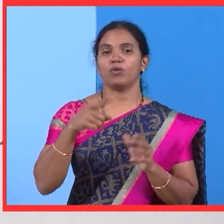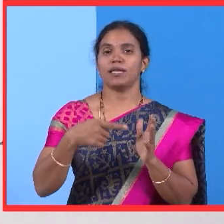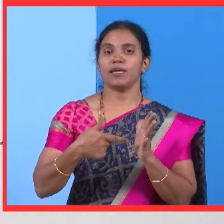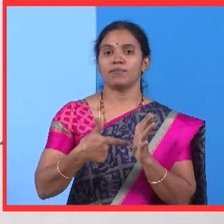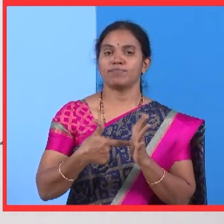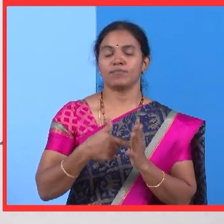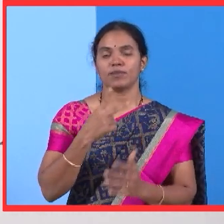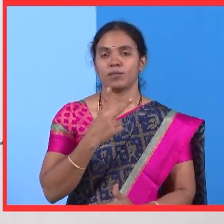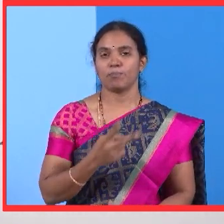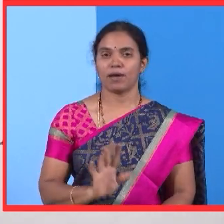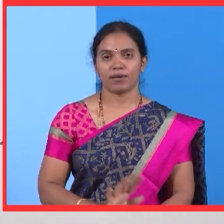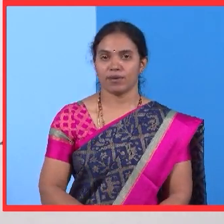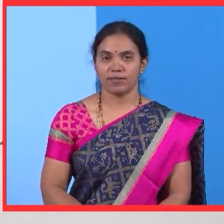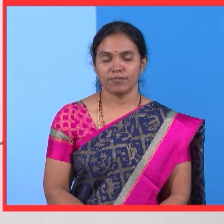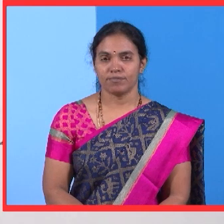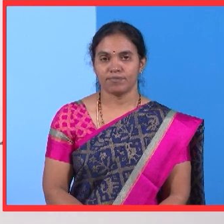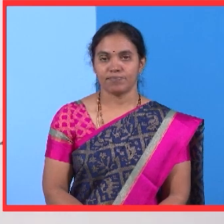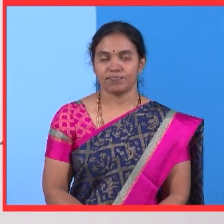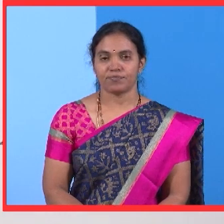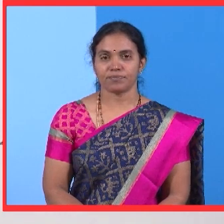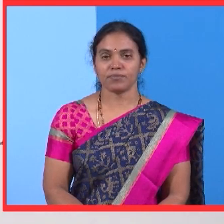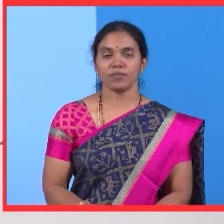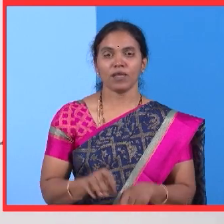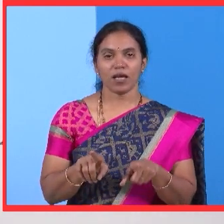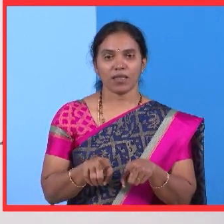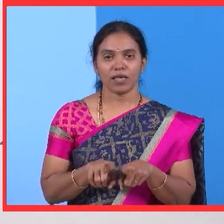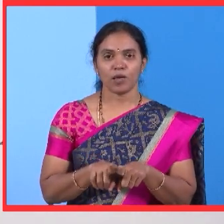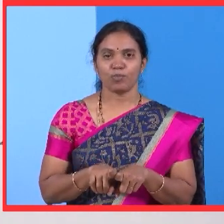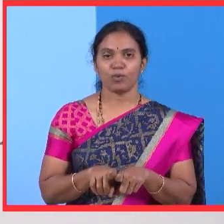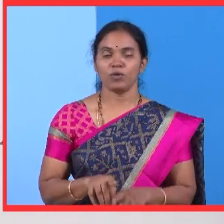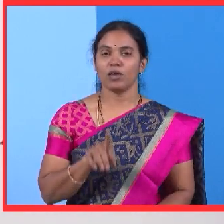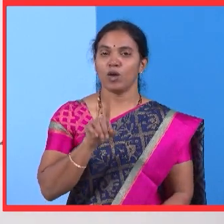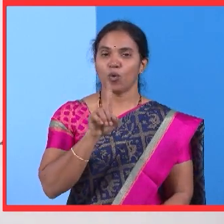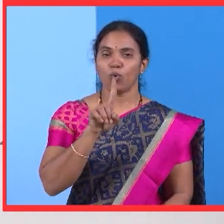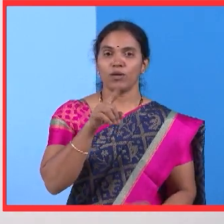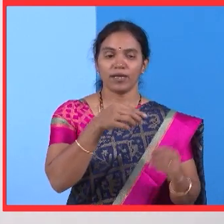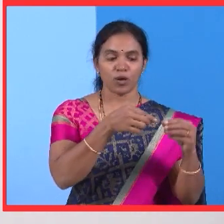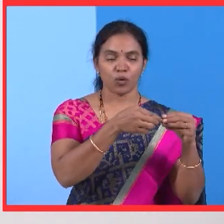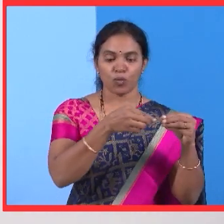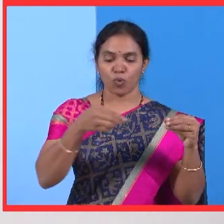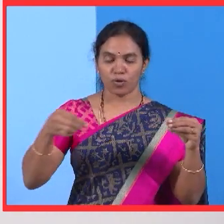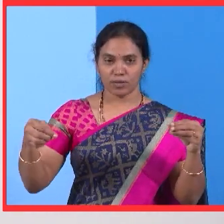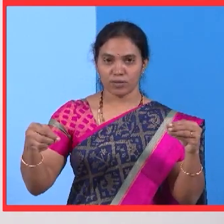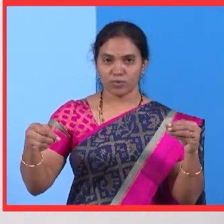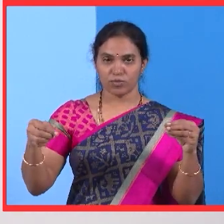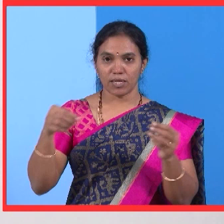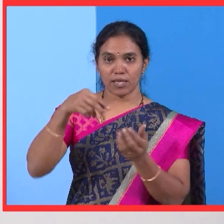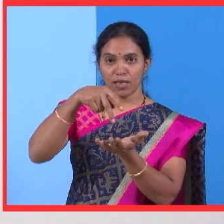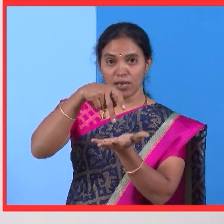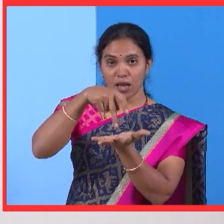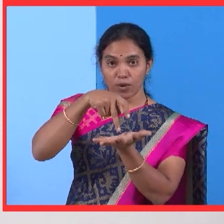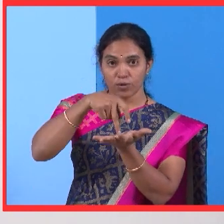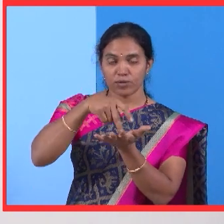விளக்கலாம். அடுத்தது நாம் ஒரு கோட்டு துண்டின் நடுப்புள்ளியை எவ்வாறு கணக்கிடுவது என்று பார்ப்போம். ஏபி என்பது ஒரு கோட்டு